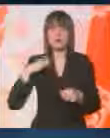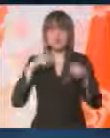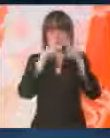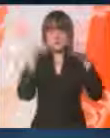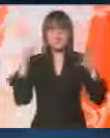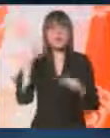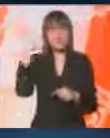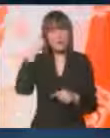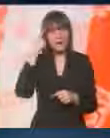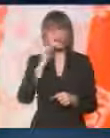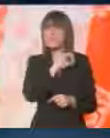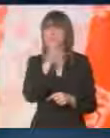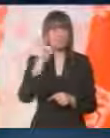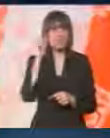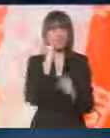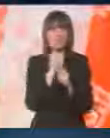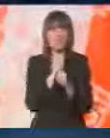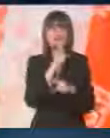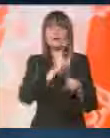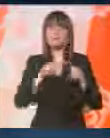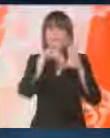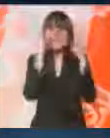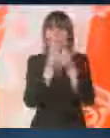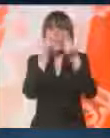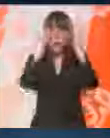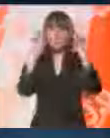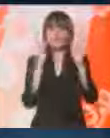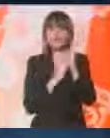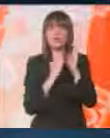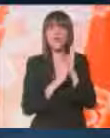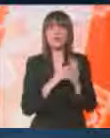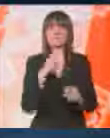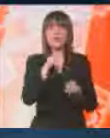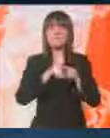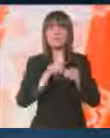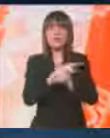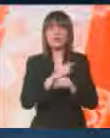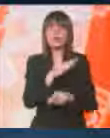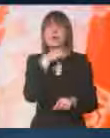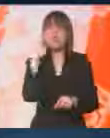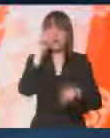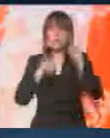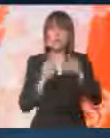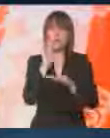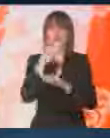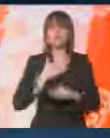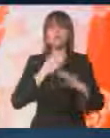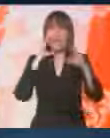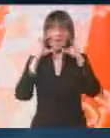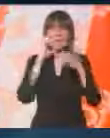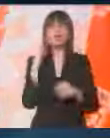institucije uglavnom ništa nisu uradile povodom svih objavljenih dokaza, dok su istovremeno mnogi pojedinci preko svojih